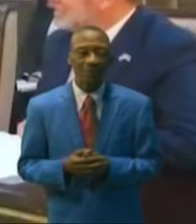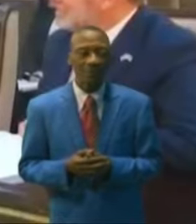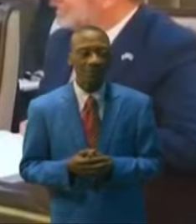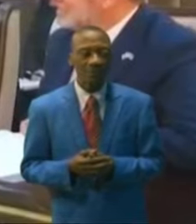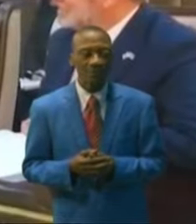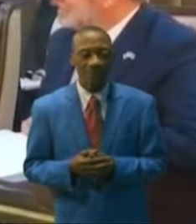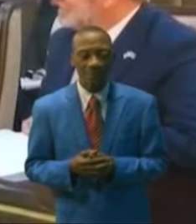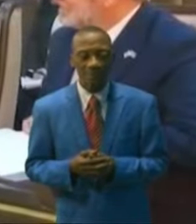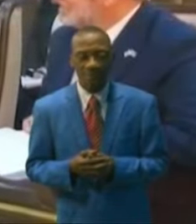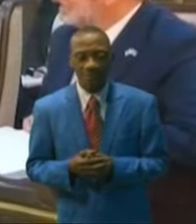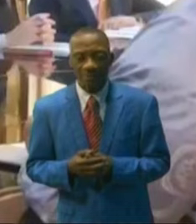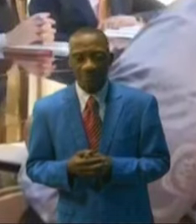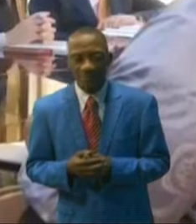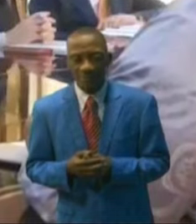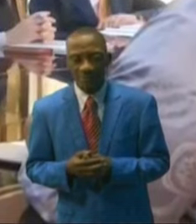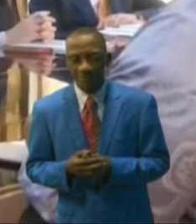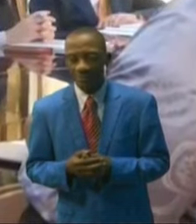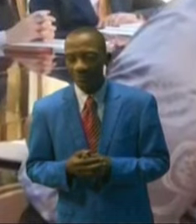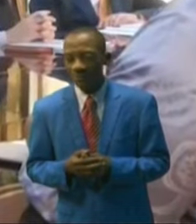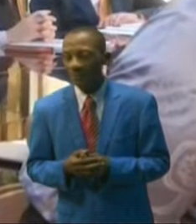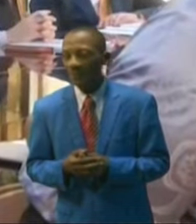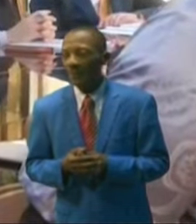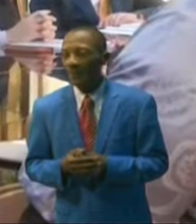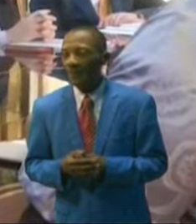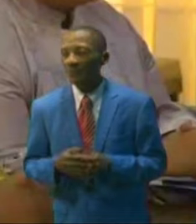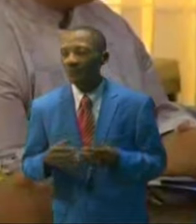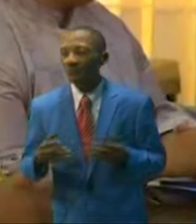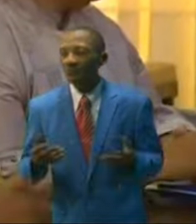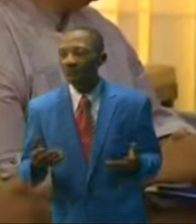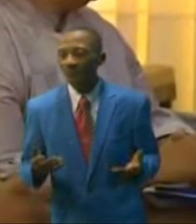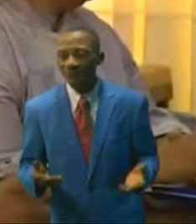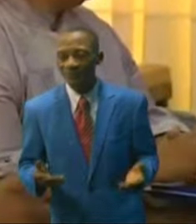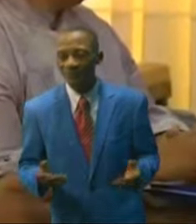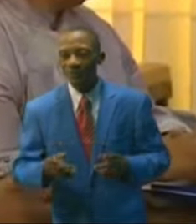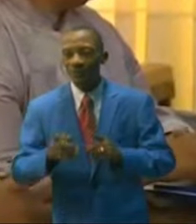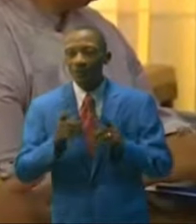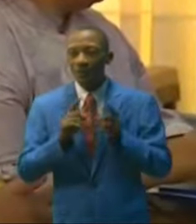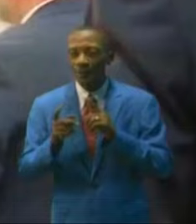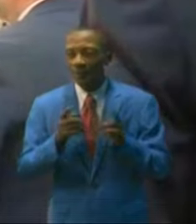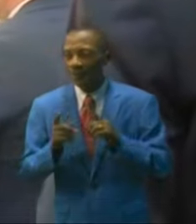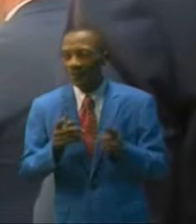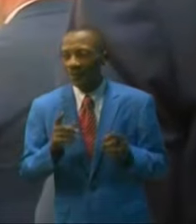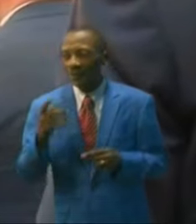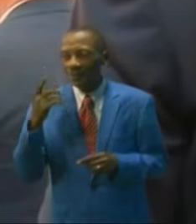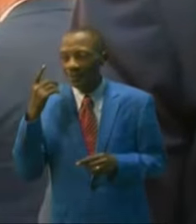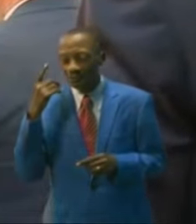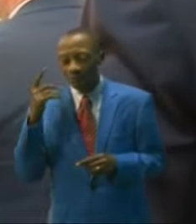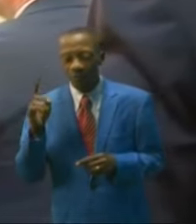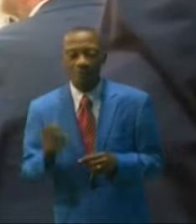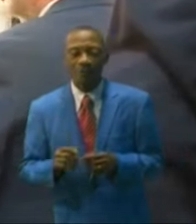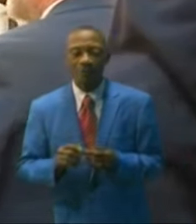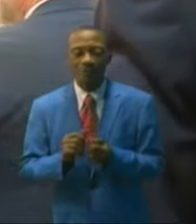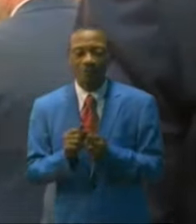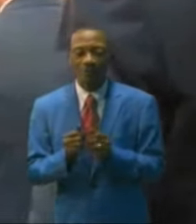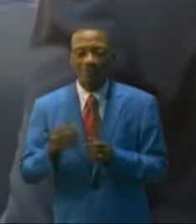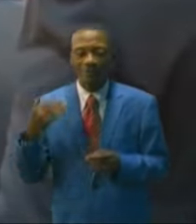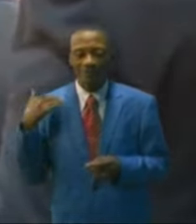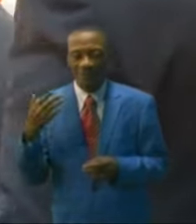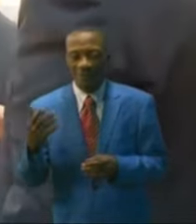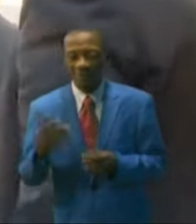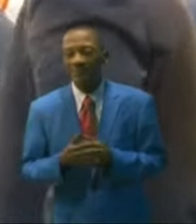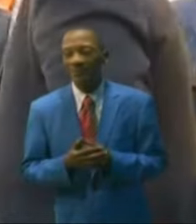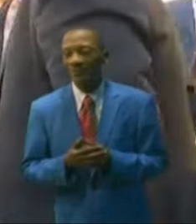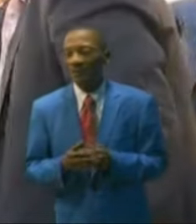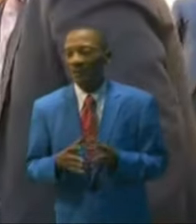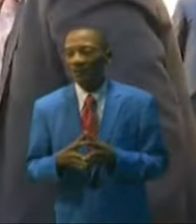Le Royaume-Uni s'engage résolument à soutenir les efforts de paix entrepris dans le cadre du processus de Luanda afin